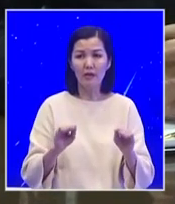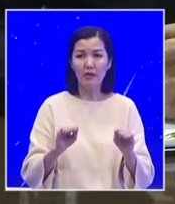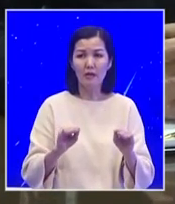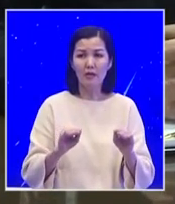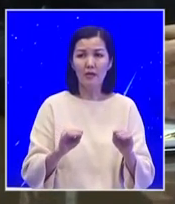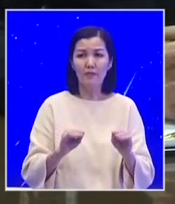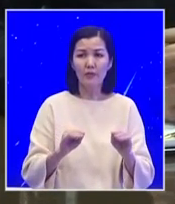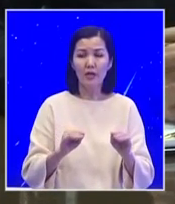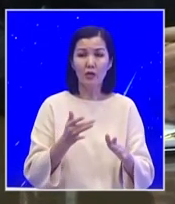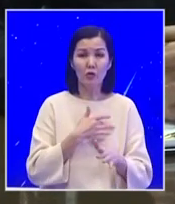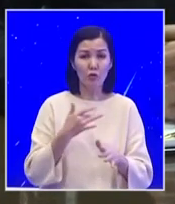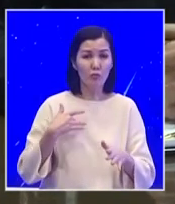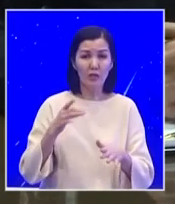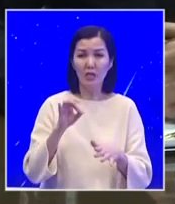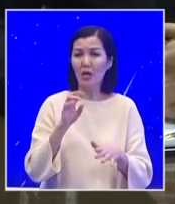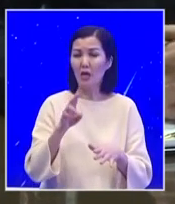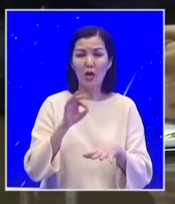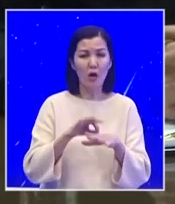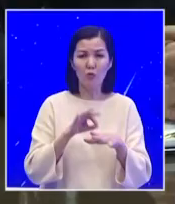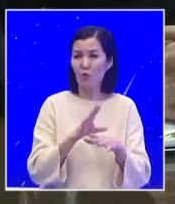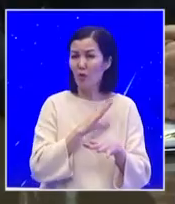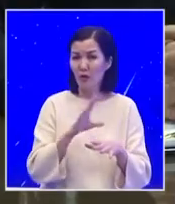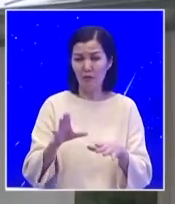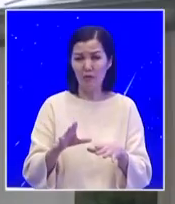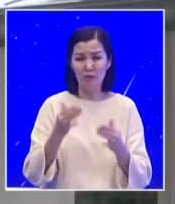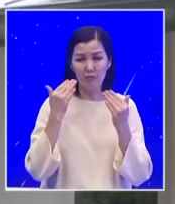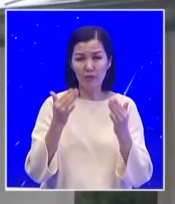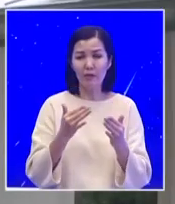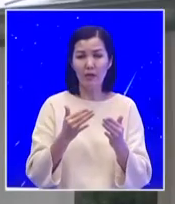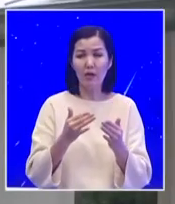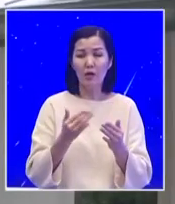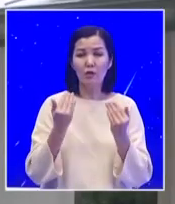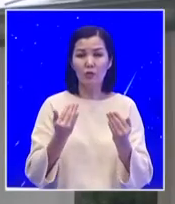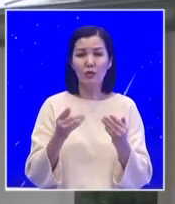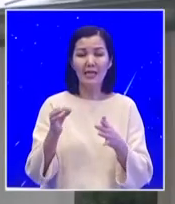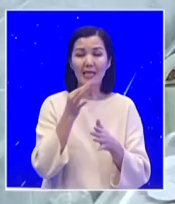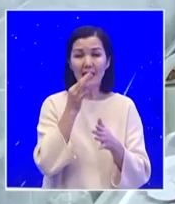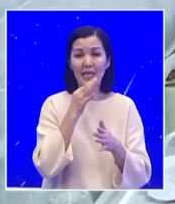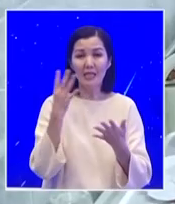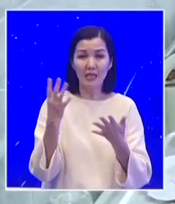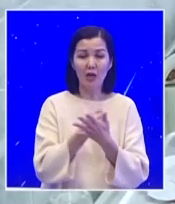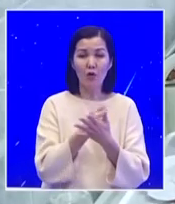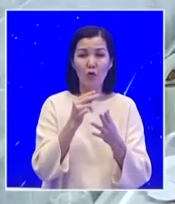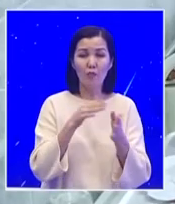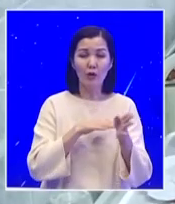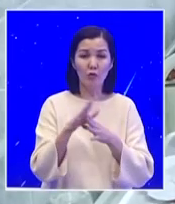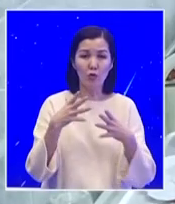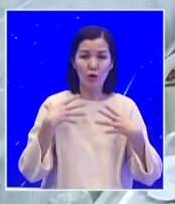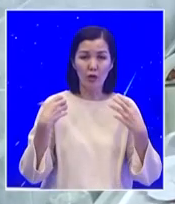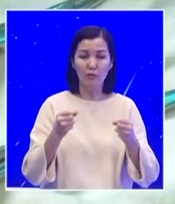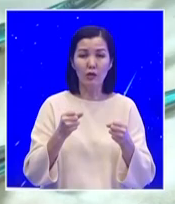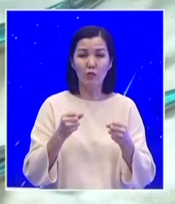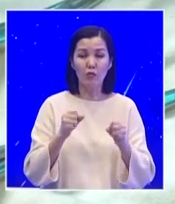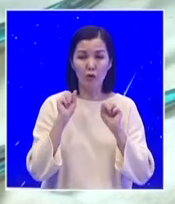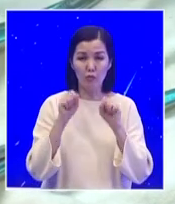олар ешқашан сүт безінің обыр деген ауруды білмеген. Қатерлі ісікті ерте кезден анықтау науқастың толық емделуіне үміт